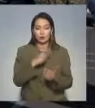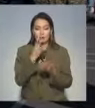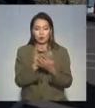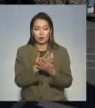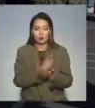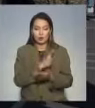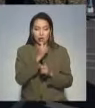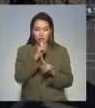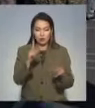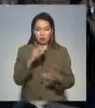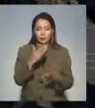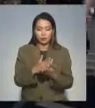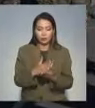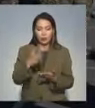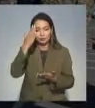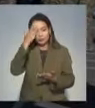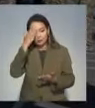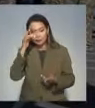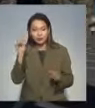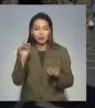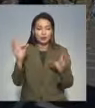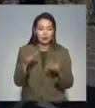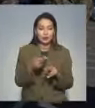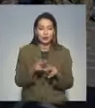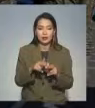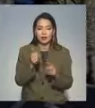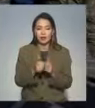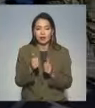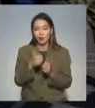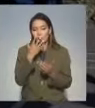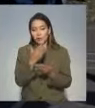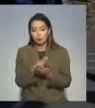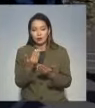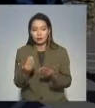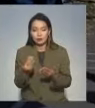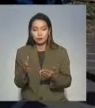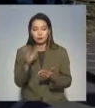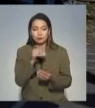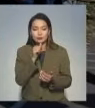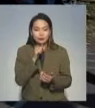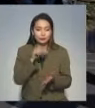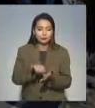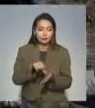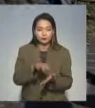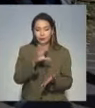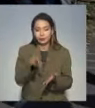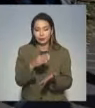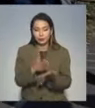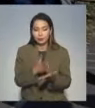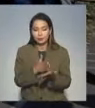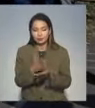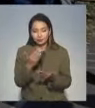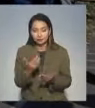бар. Жаңағы білектің күшімен дейді, найзаның күшімен дейді, әрбір өнің өзінің жаңағы алып, басып түсетін бір бағыттар бар. Сондықтан да биыл